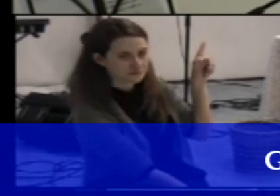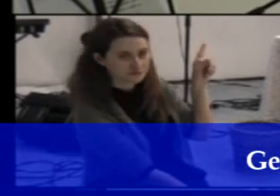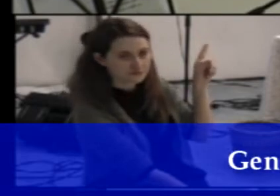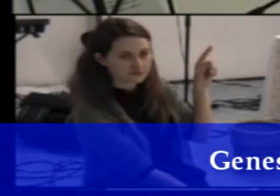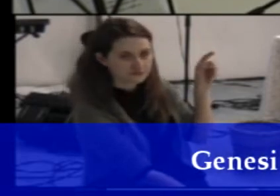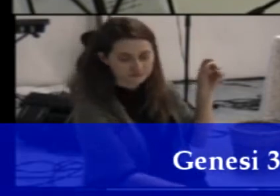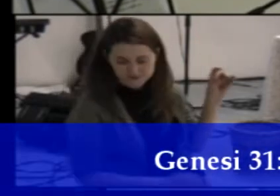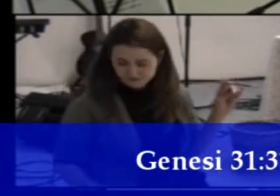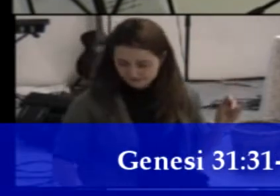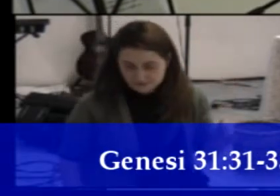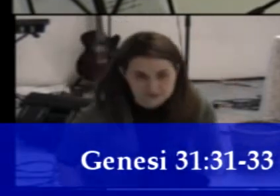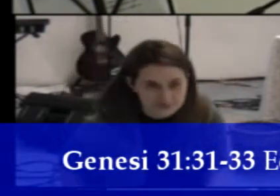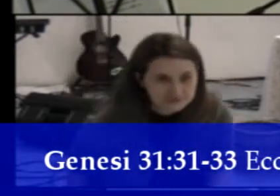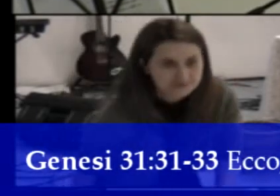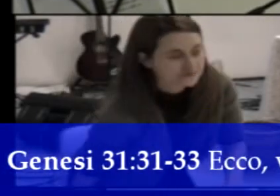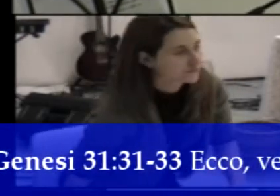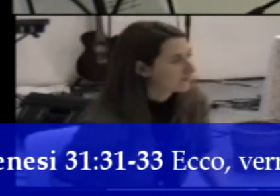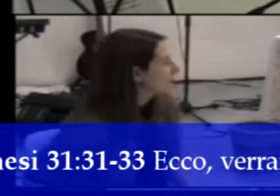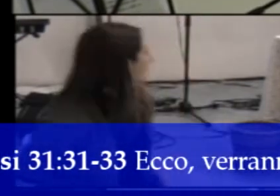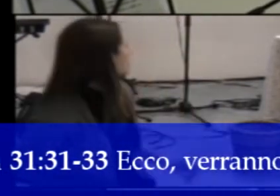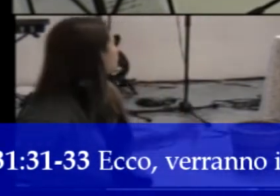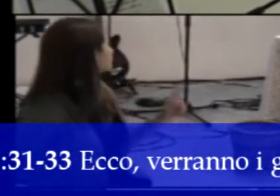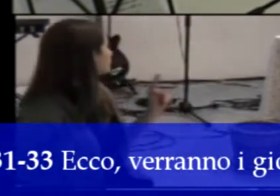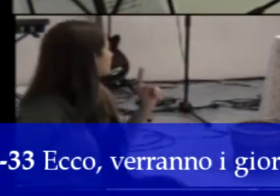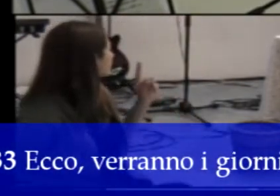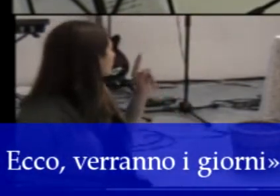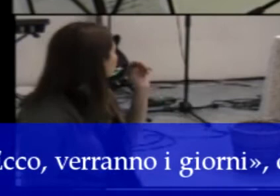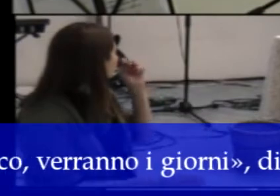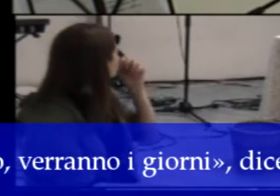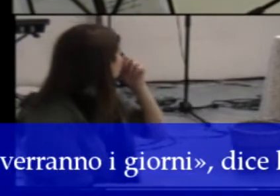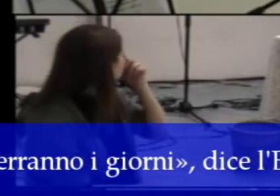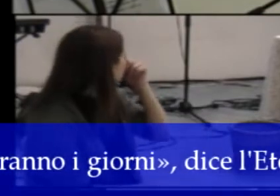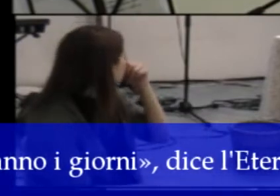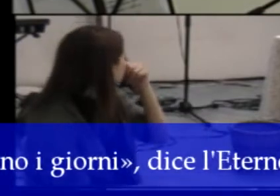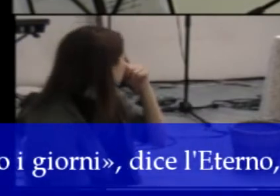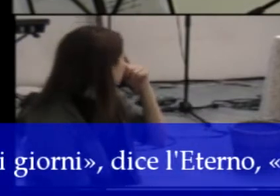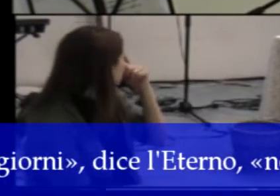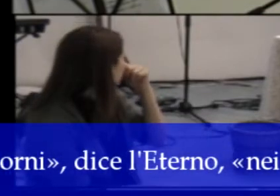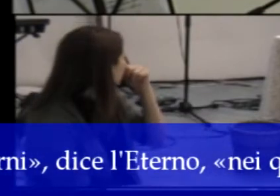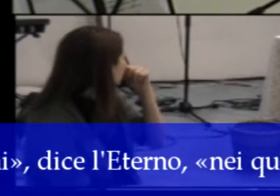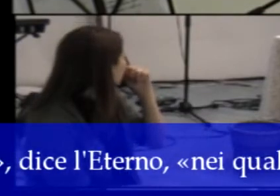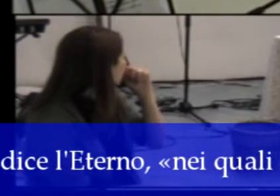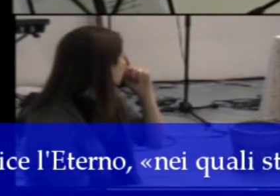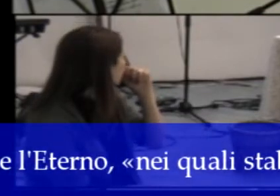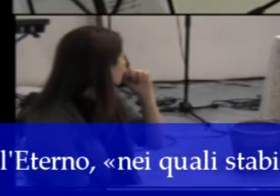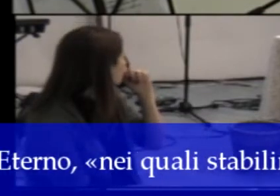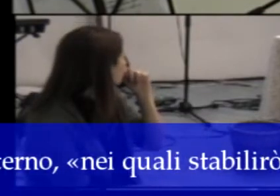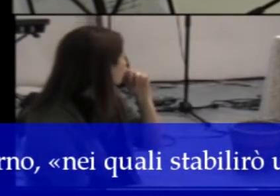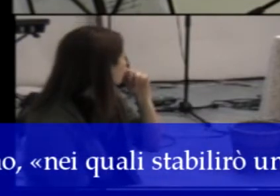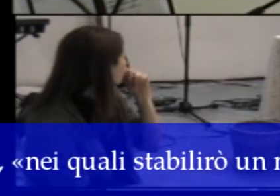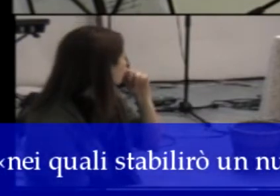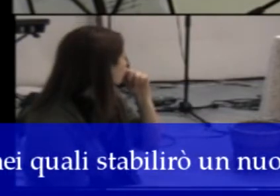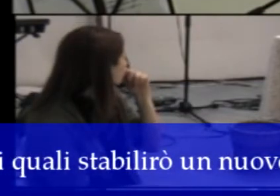Fossi loro Signore. Ecco, verranno i giorni, dice il Signore, nei quali, da capo,